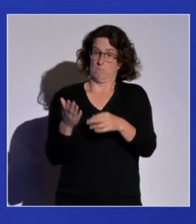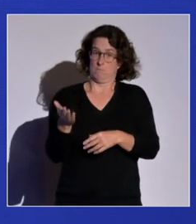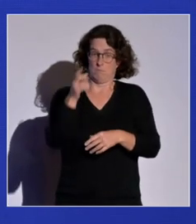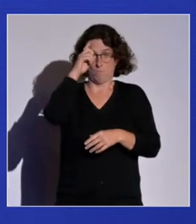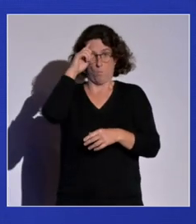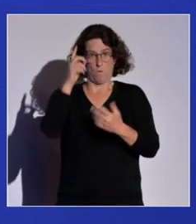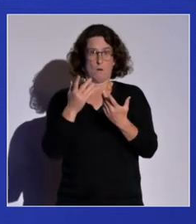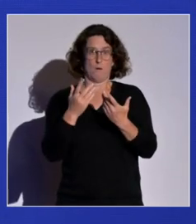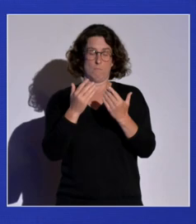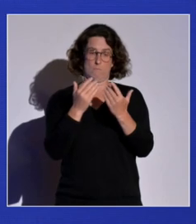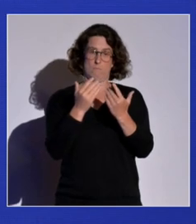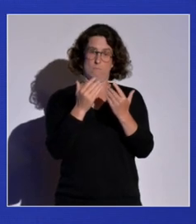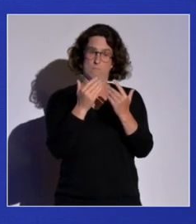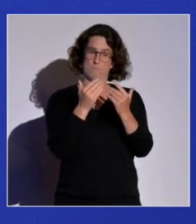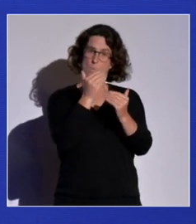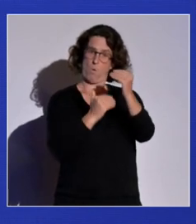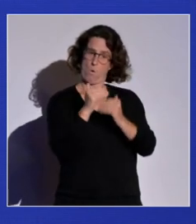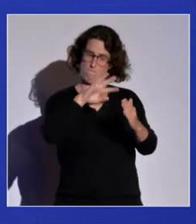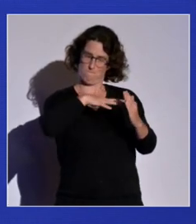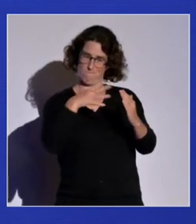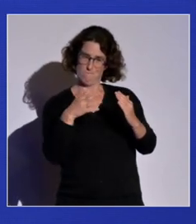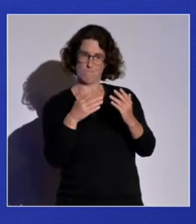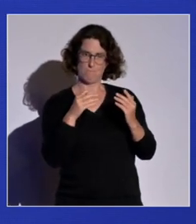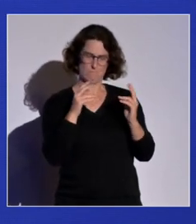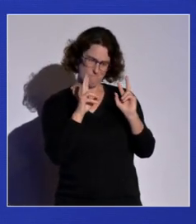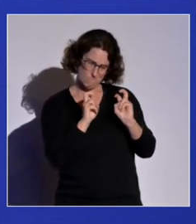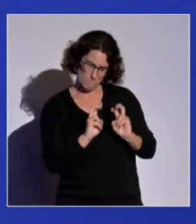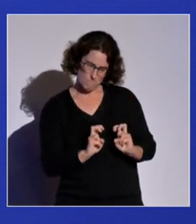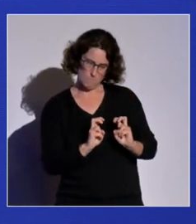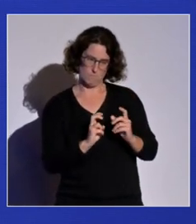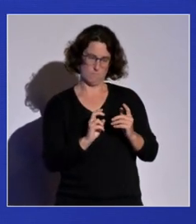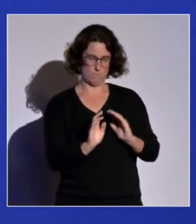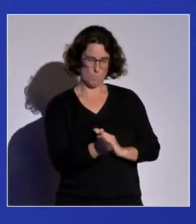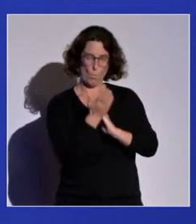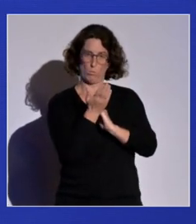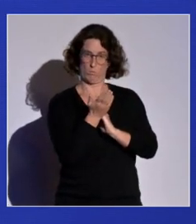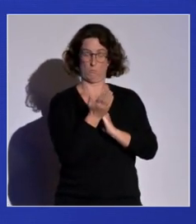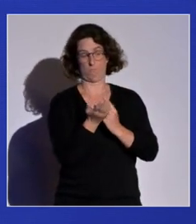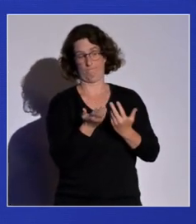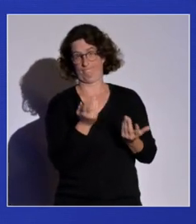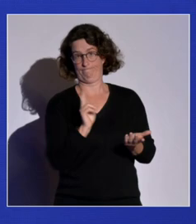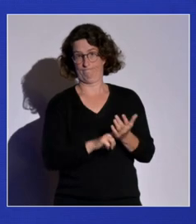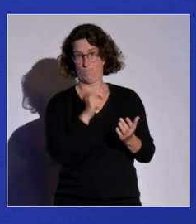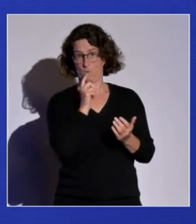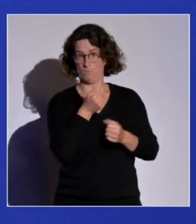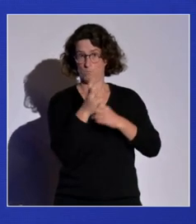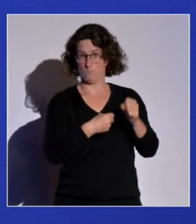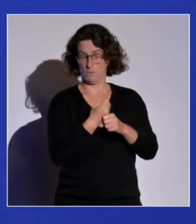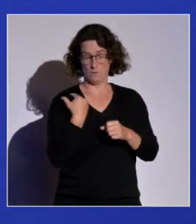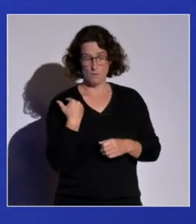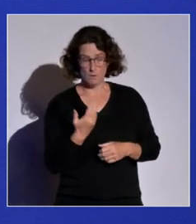études du plan l'ont montré surabondamment ces dernières années, puisque nous